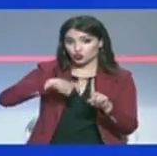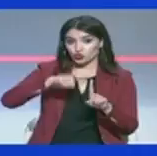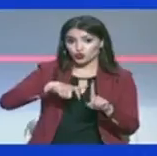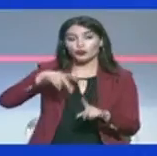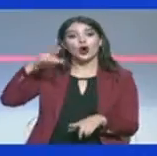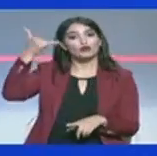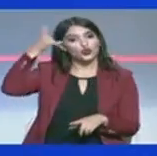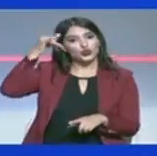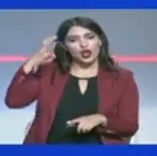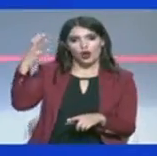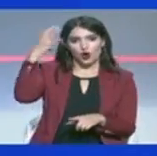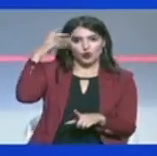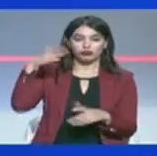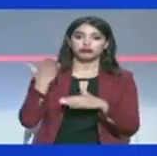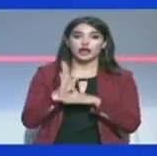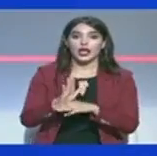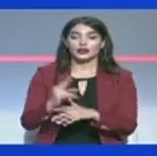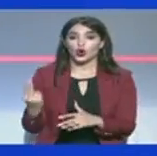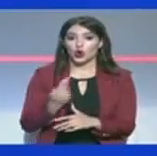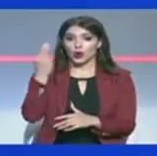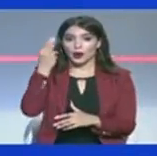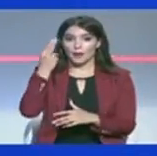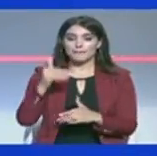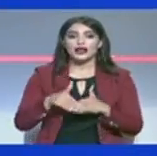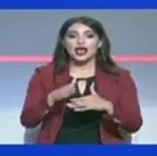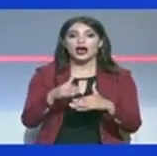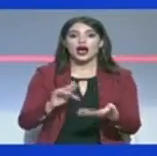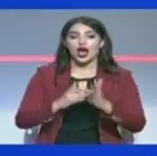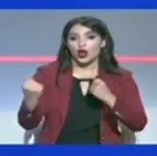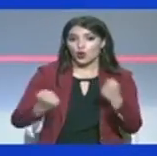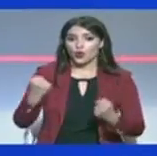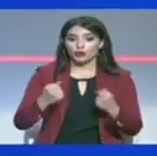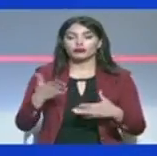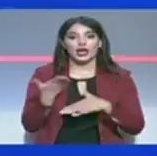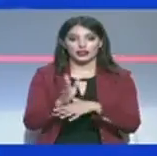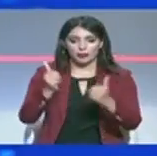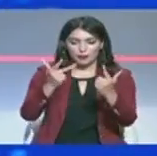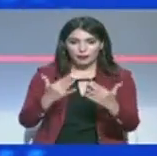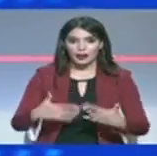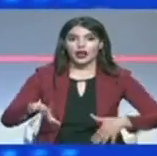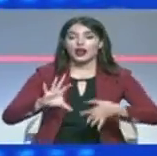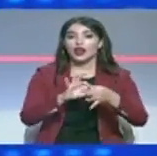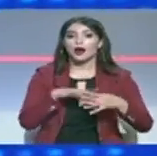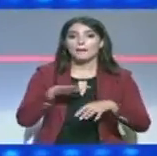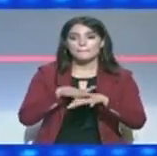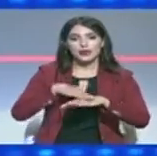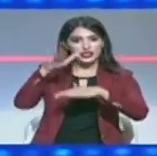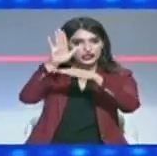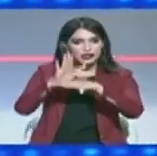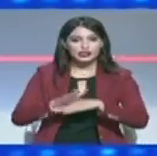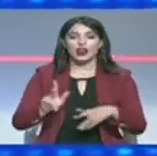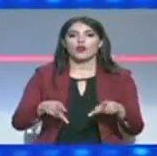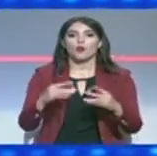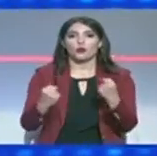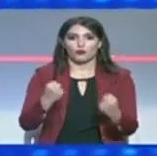جويليا وأوت، قدم المرصد الوطني للمرور جملة من الأرقام والإحصائيات المتعلقة بالسلامة على